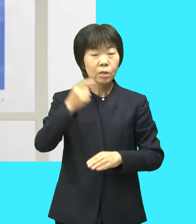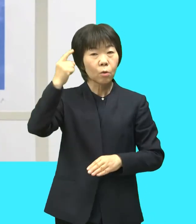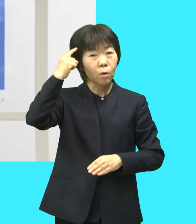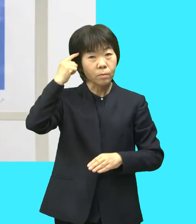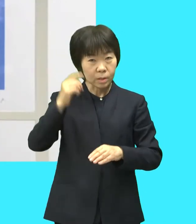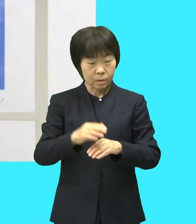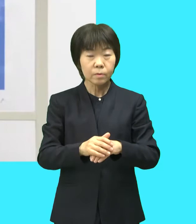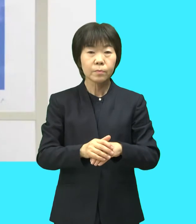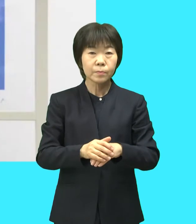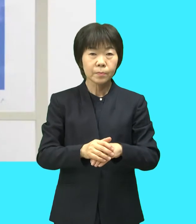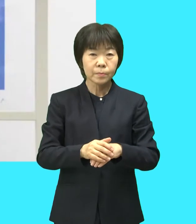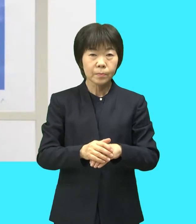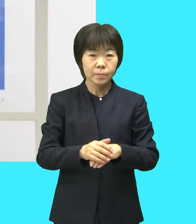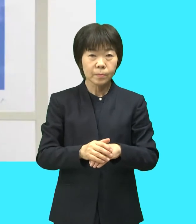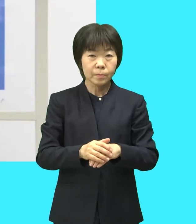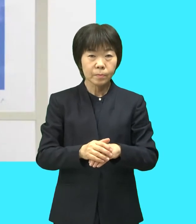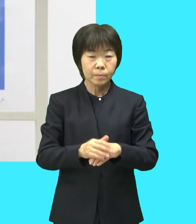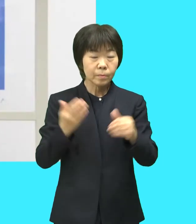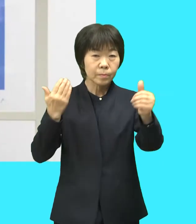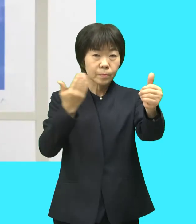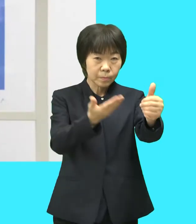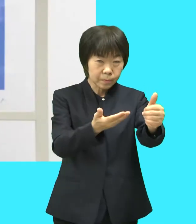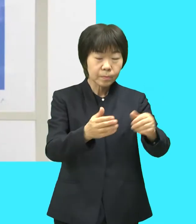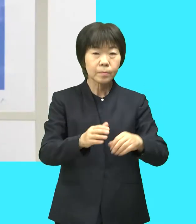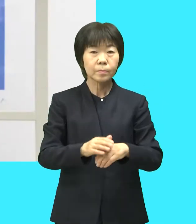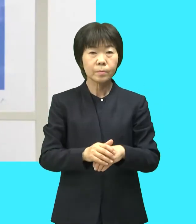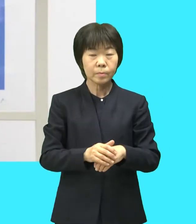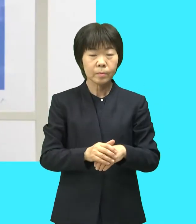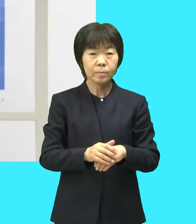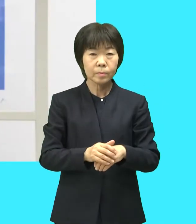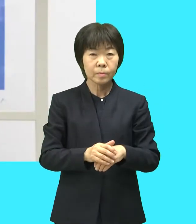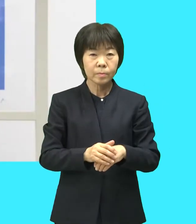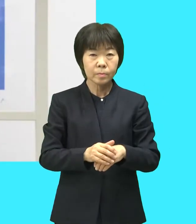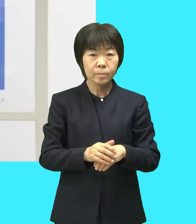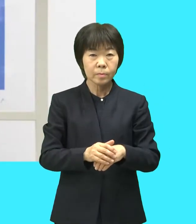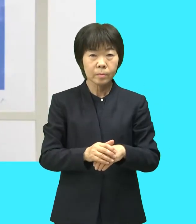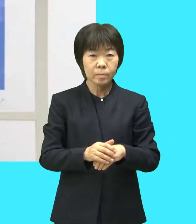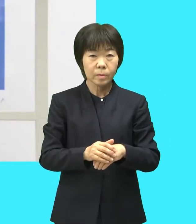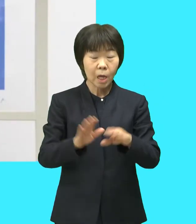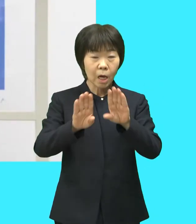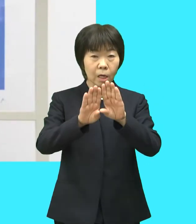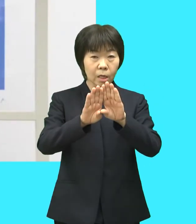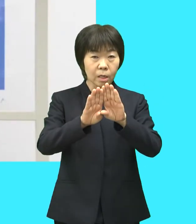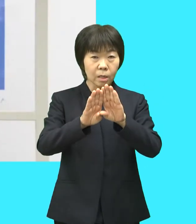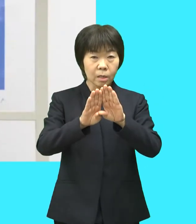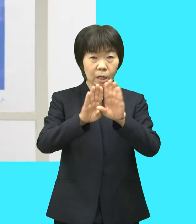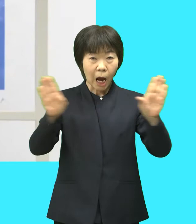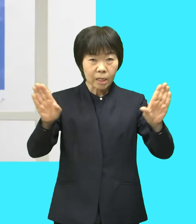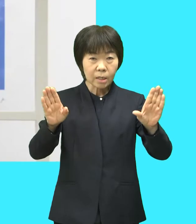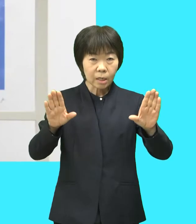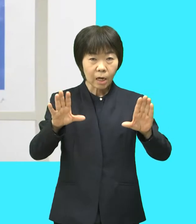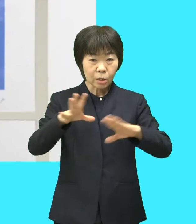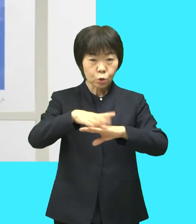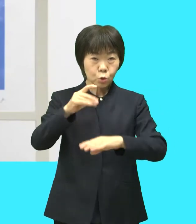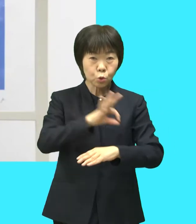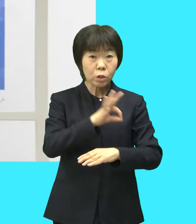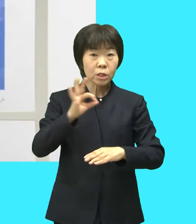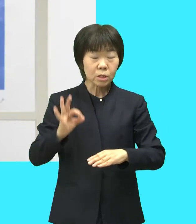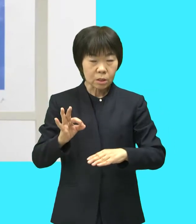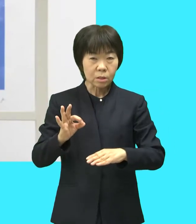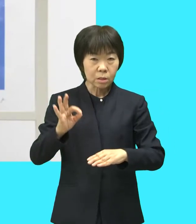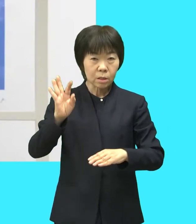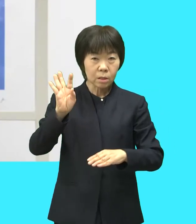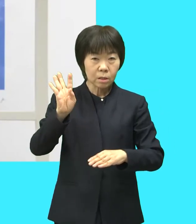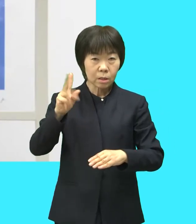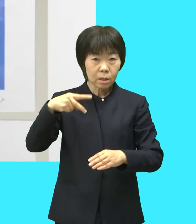。 それともう一点なんですけれども、あの開館初日なんですが、うん、あの県にとって